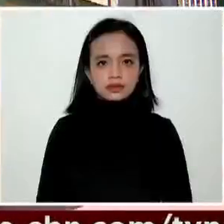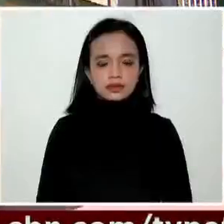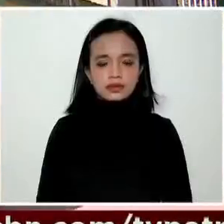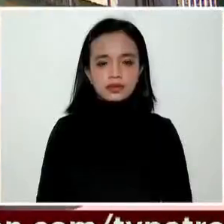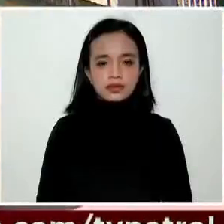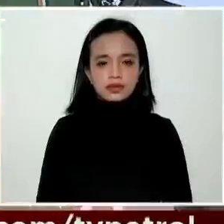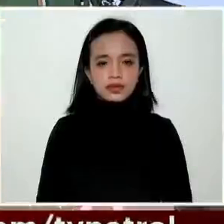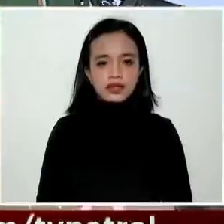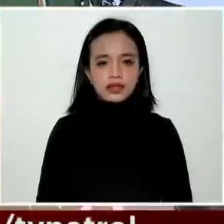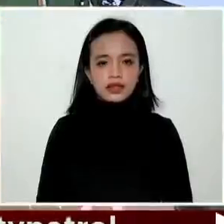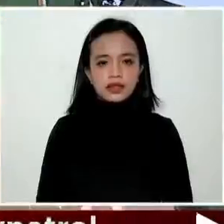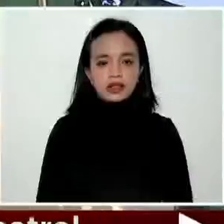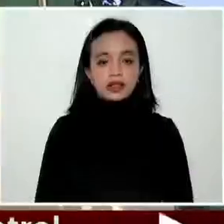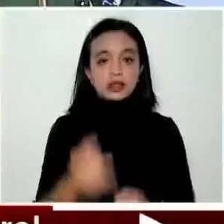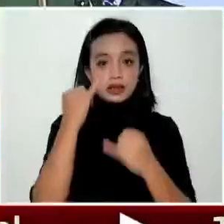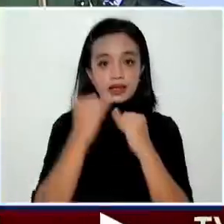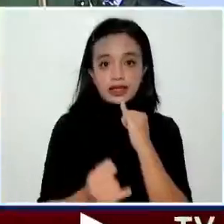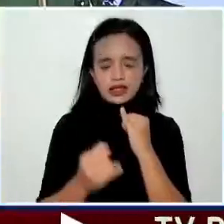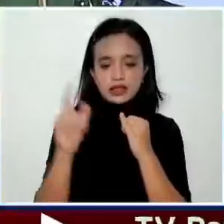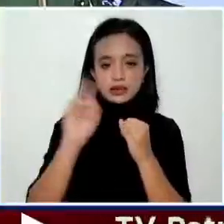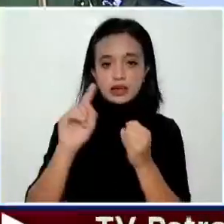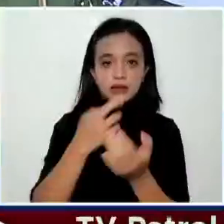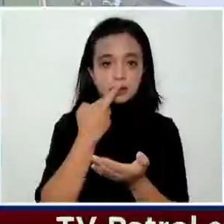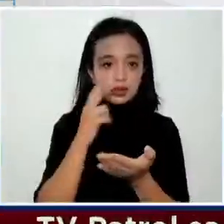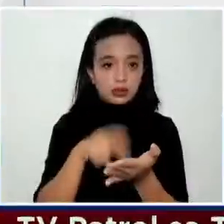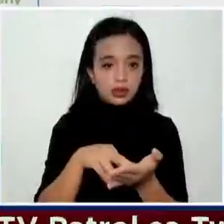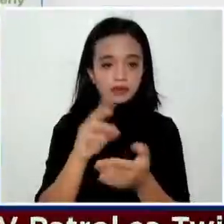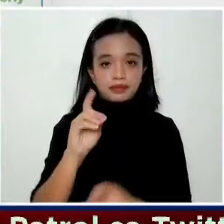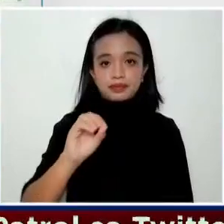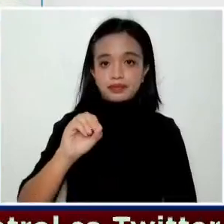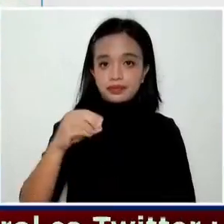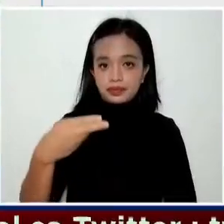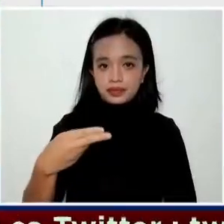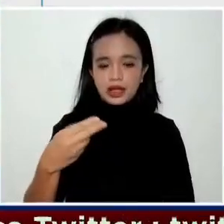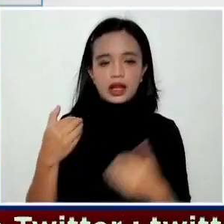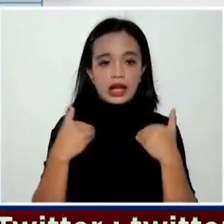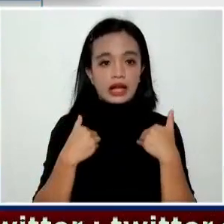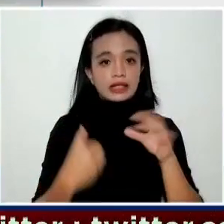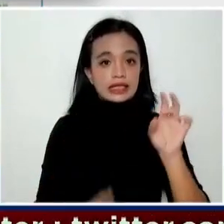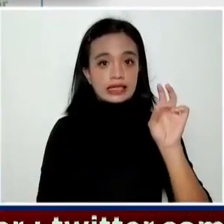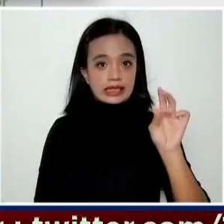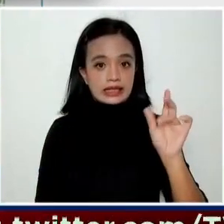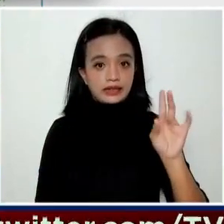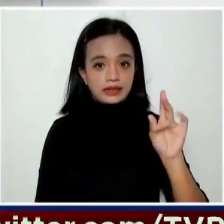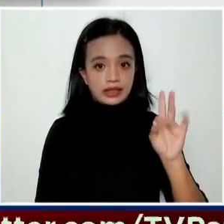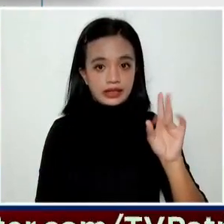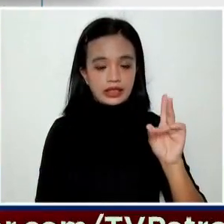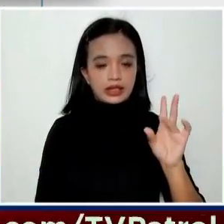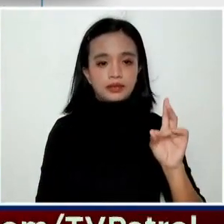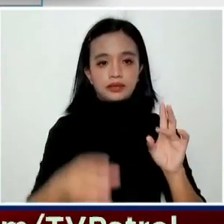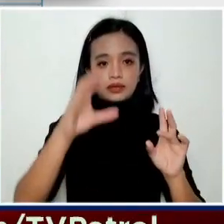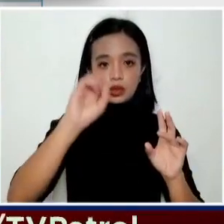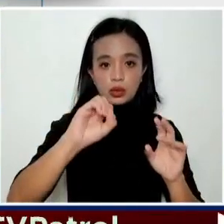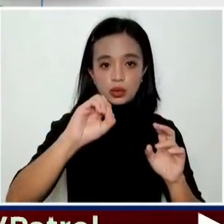Sa pinakahuling biosurveillance report ng Department of Health, may 17 pang kaso ng Omicron